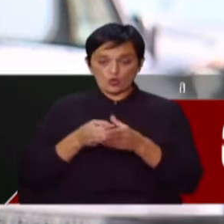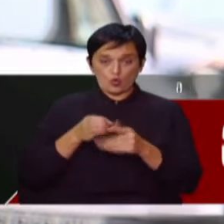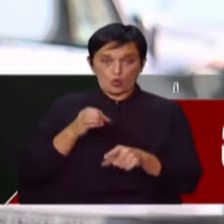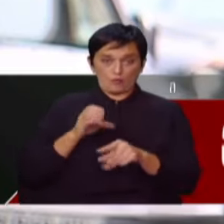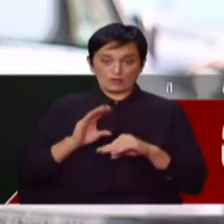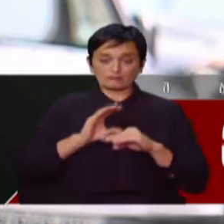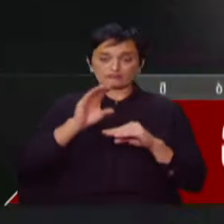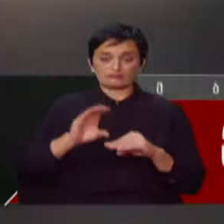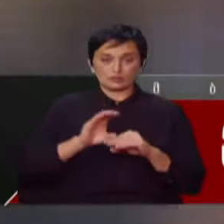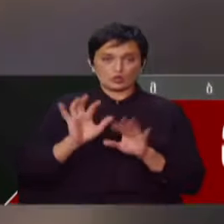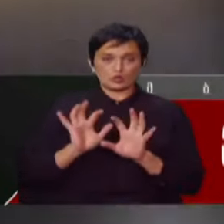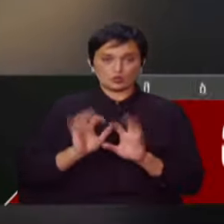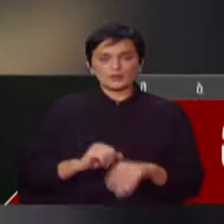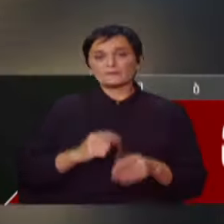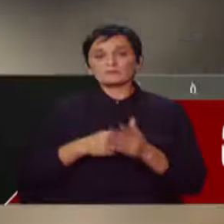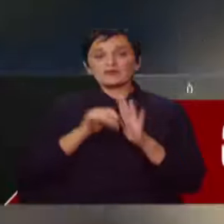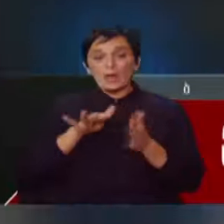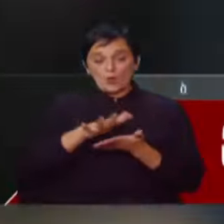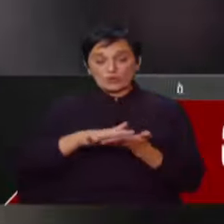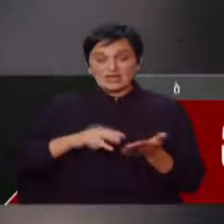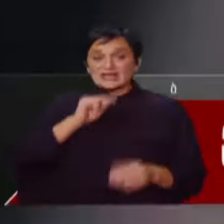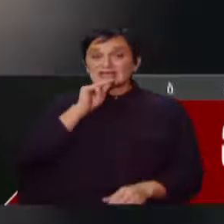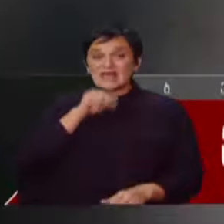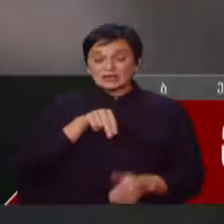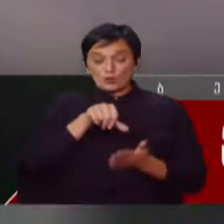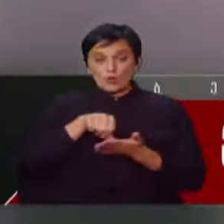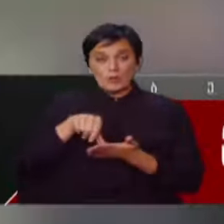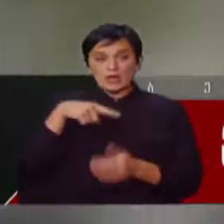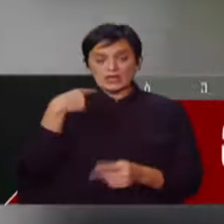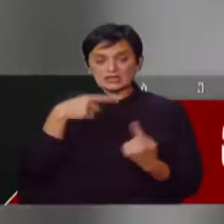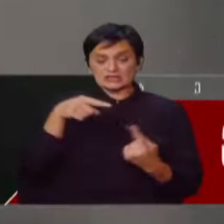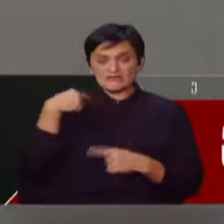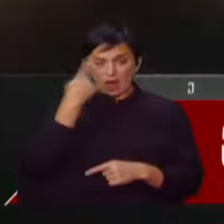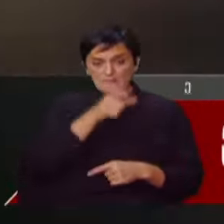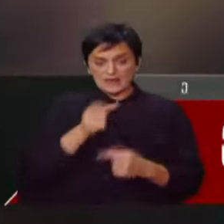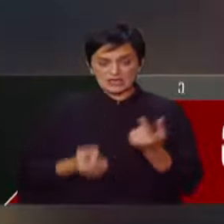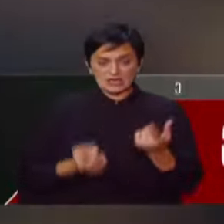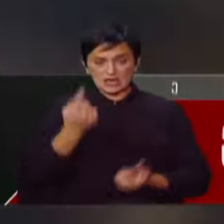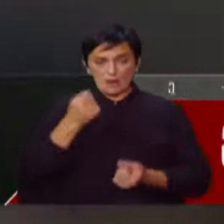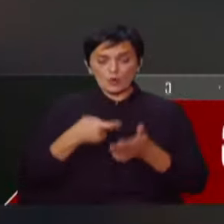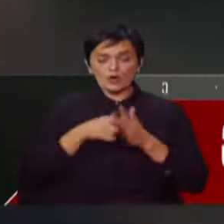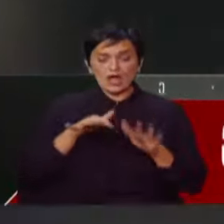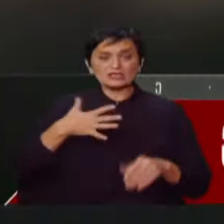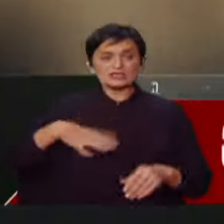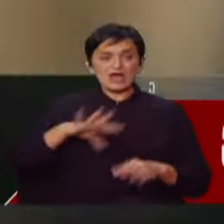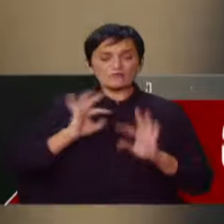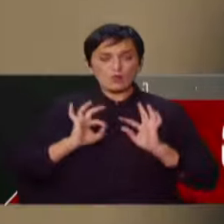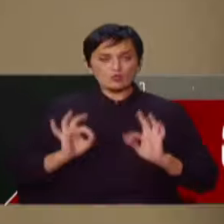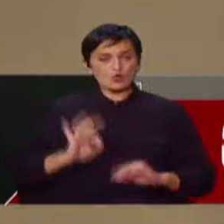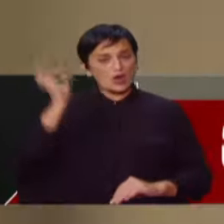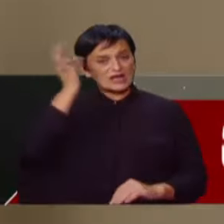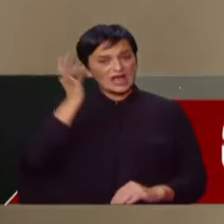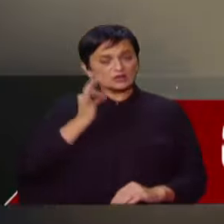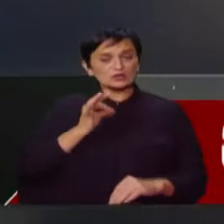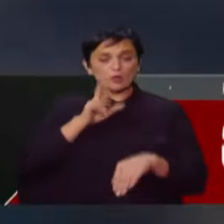ეს ლოჯისტიკური უზრუნველყოფა. გამოძიება გრძელდება დანაშაულში მონაწილე სხვა პირების გამოვლენის მიზნით. გამოძიებას საქართველოს პროკურატურა